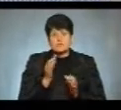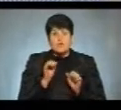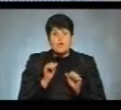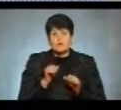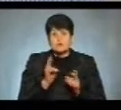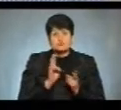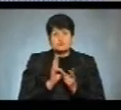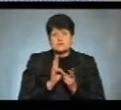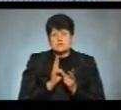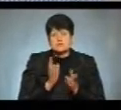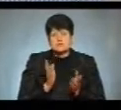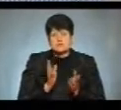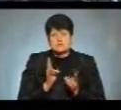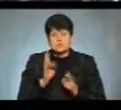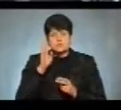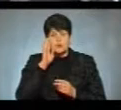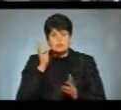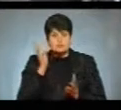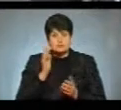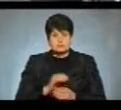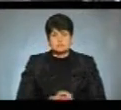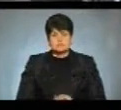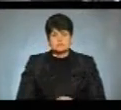могла зустрітися з своїм хлопцем.